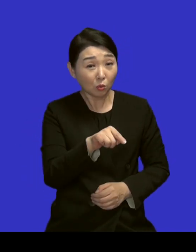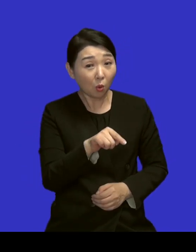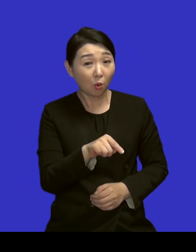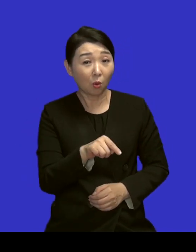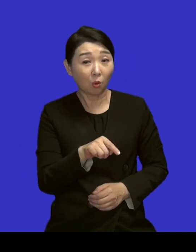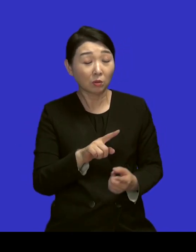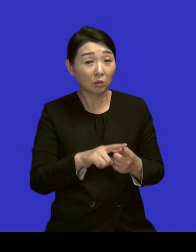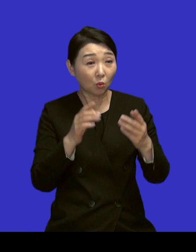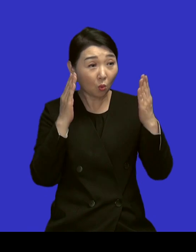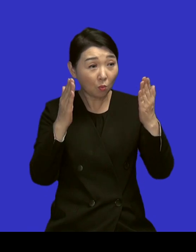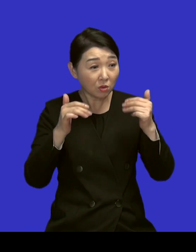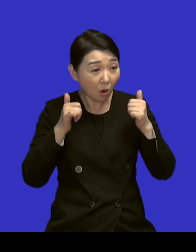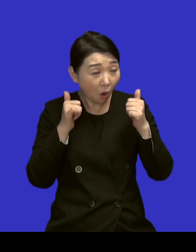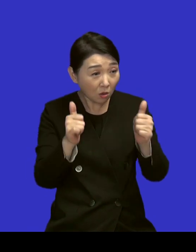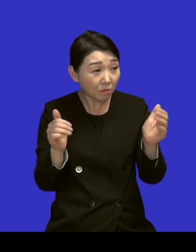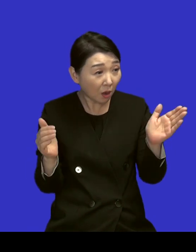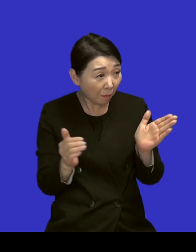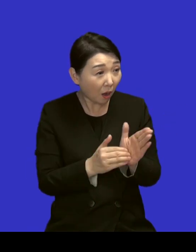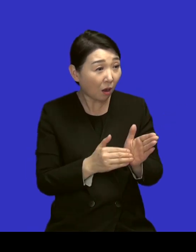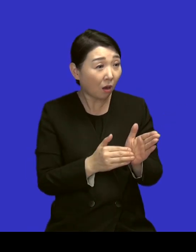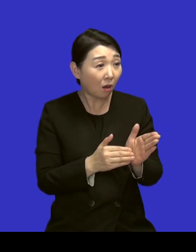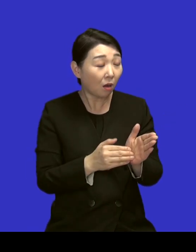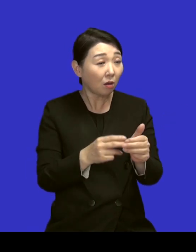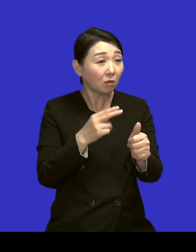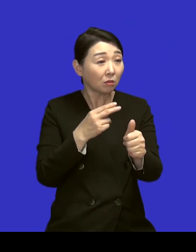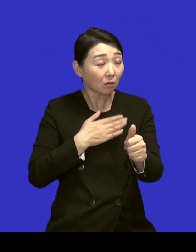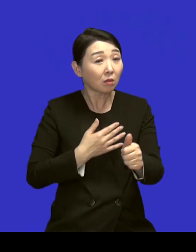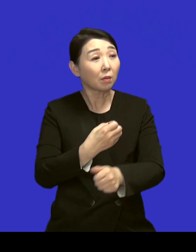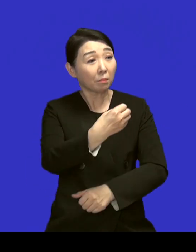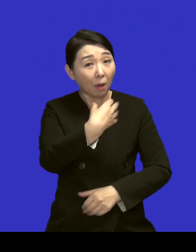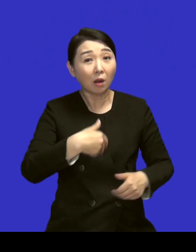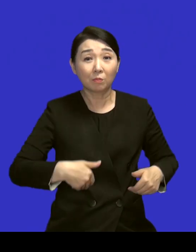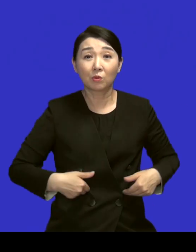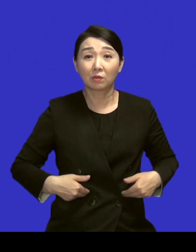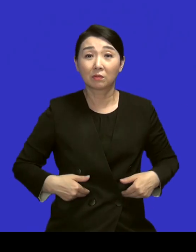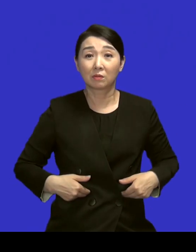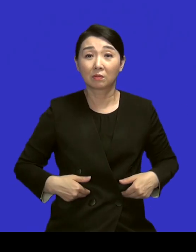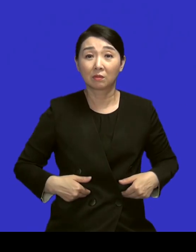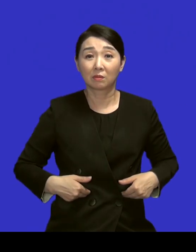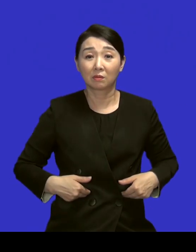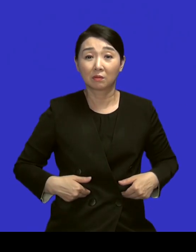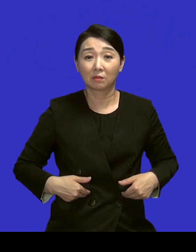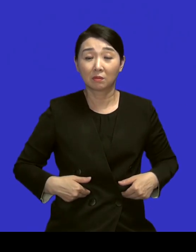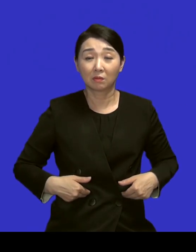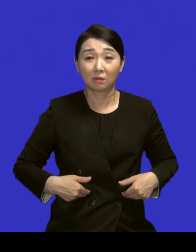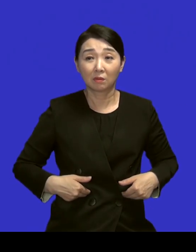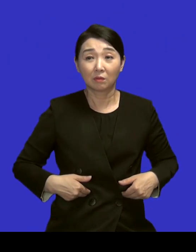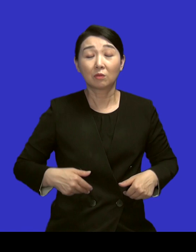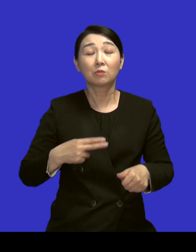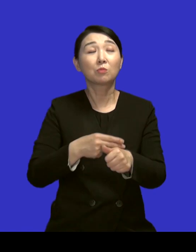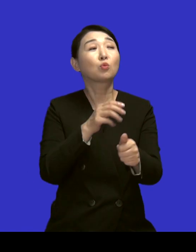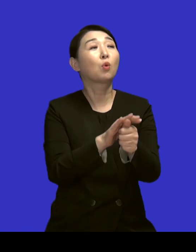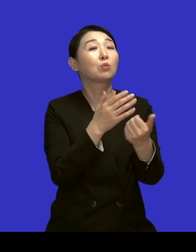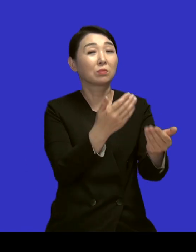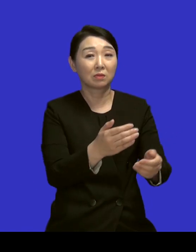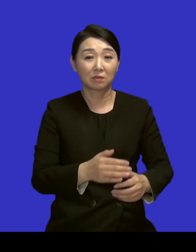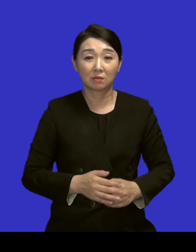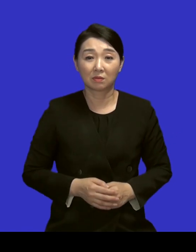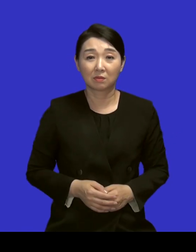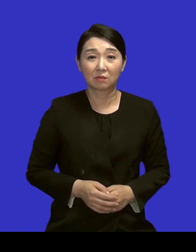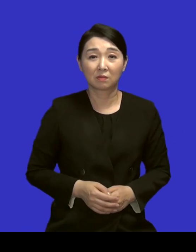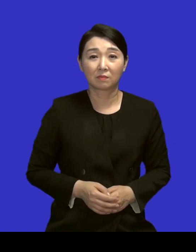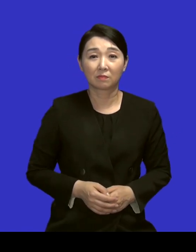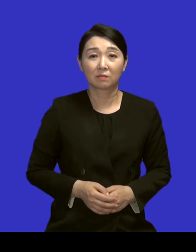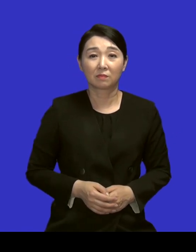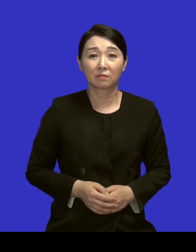너가 이렇게 공부를 열심히 하는 놈이었으면 선생님한테 말을 했었어야지. 그런 선생님이 널 키워줬지.